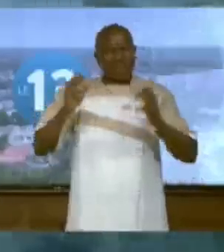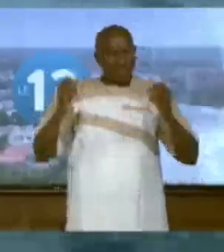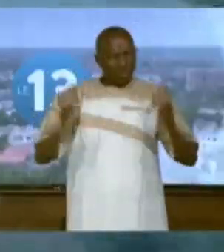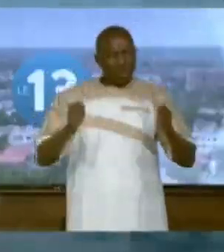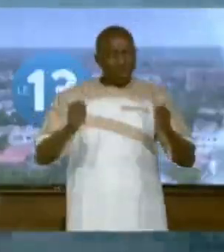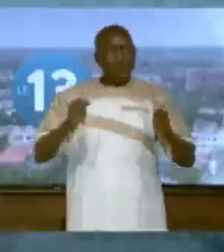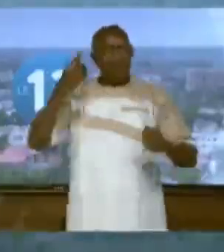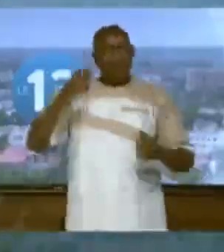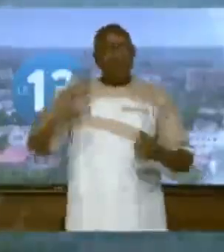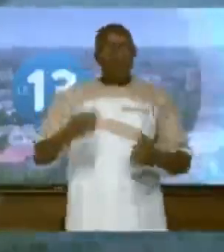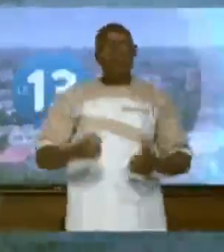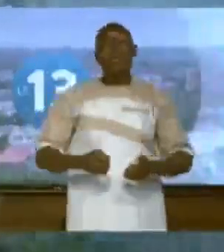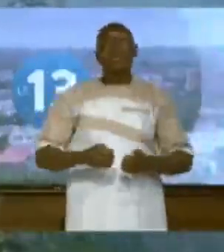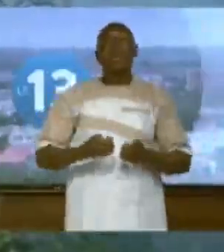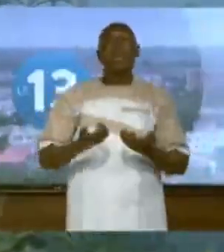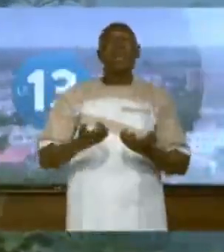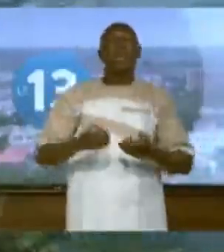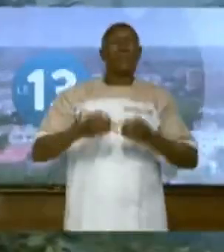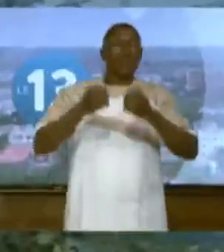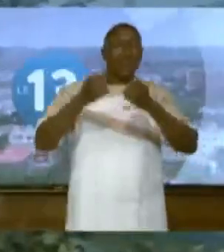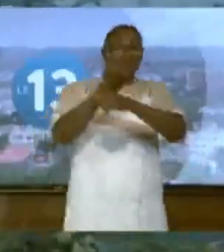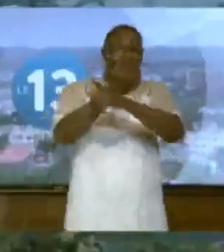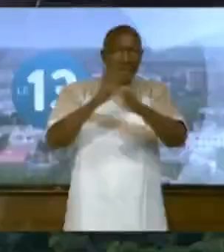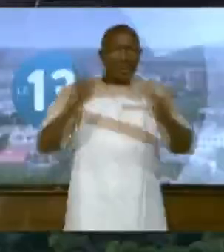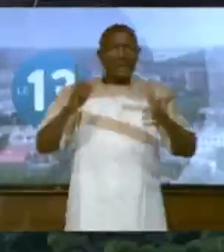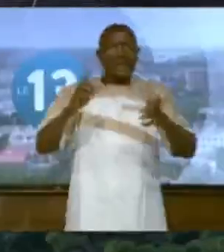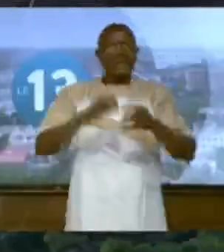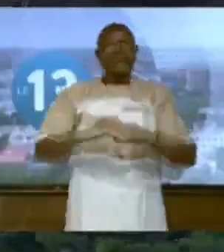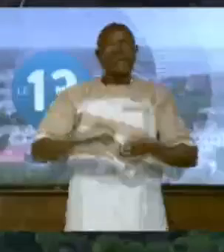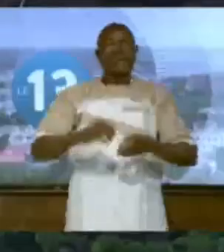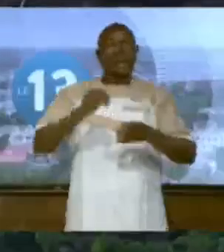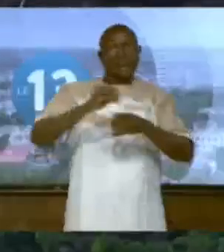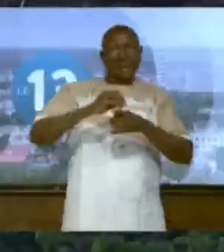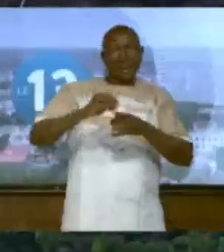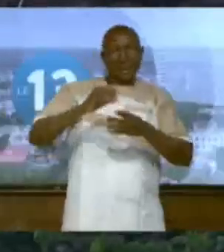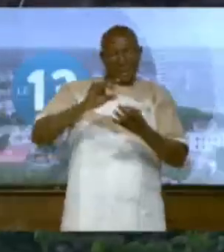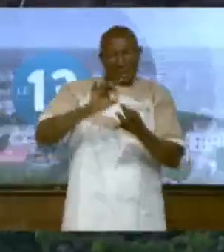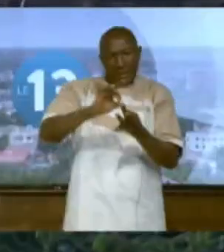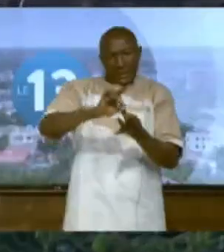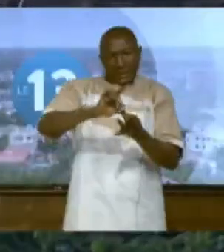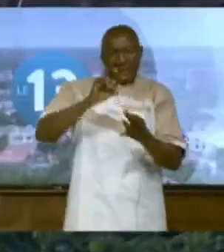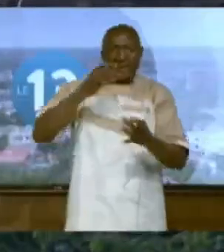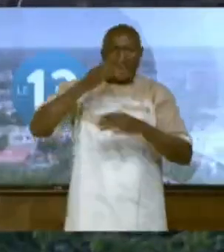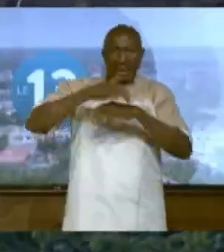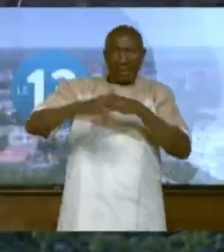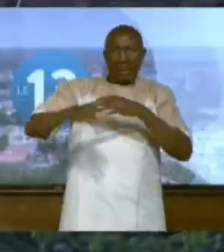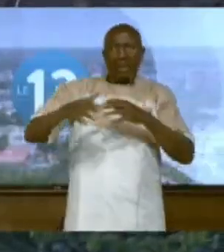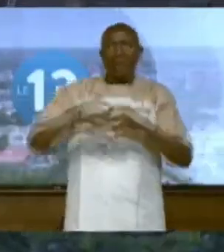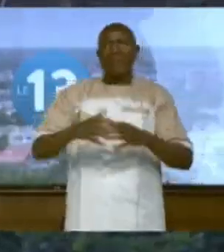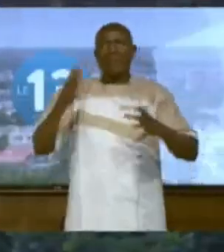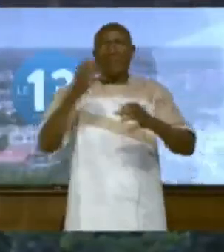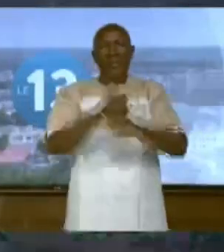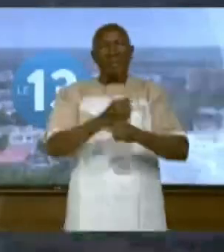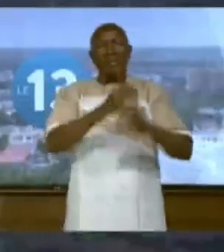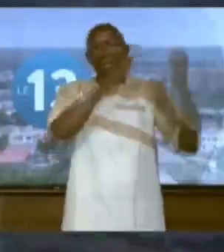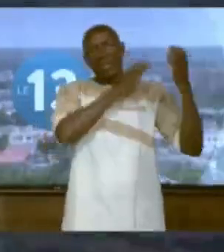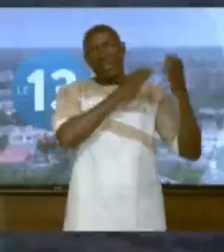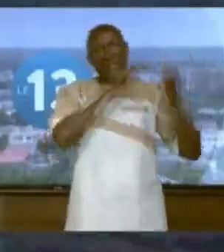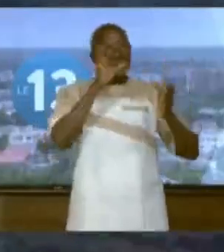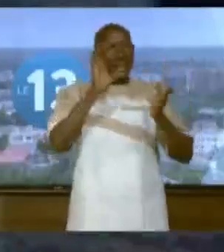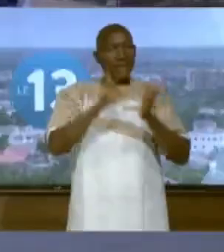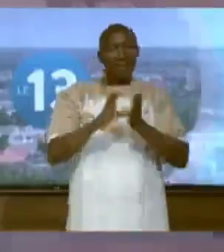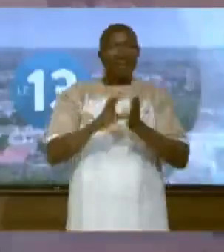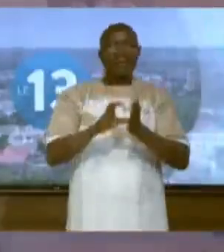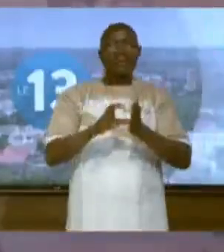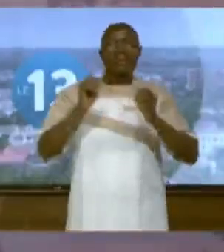gratuité des tests de dépistage rapide de la dingue dans les structures publiques de santé prise en charge à des cas probables campagne de